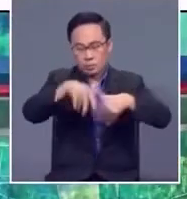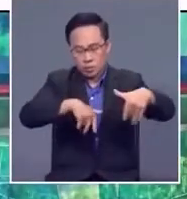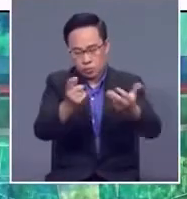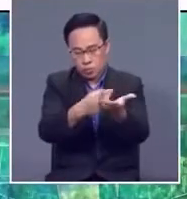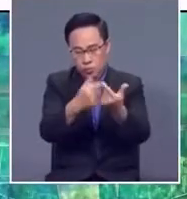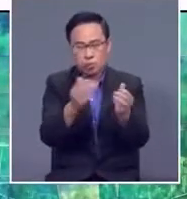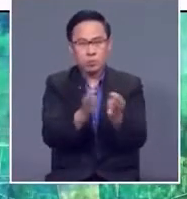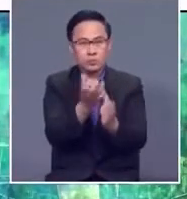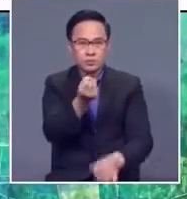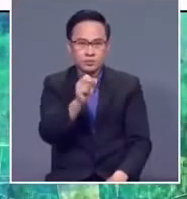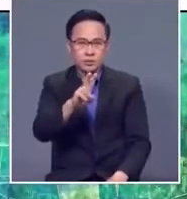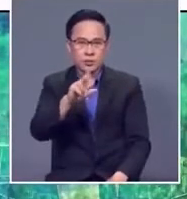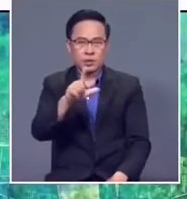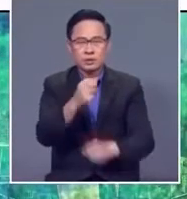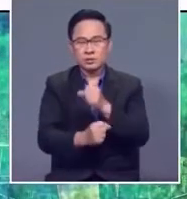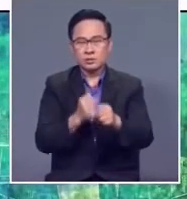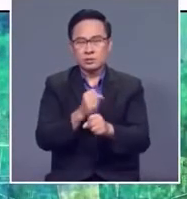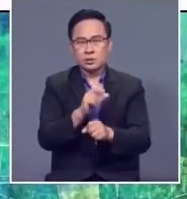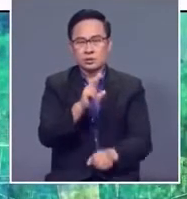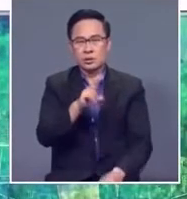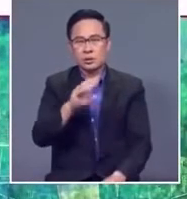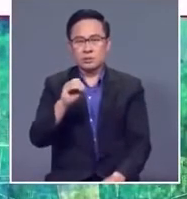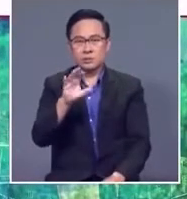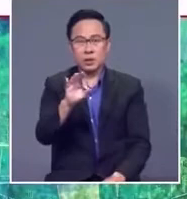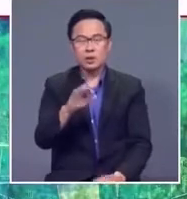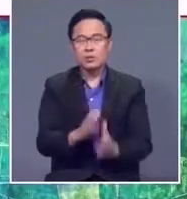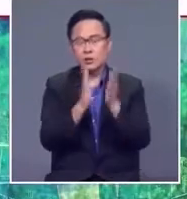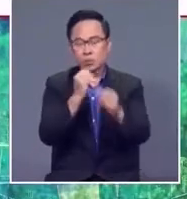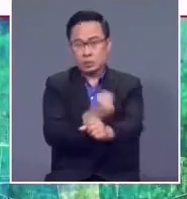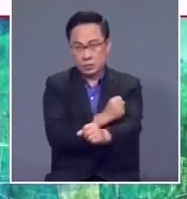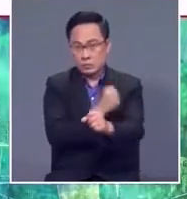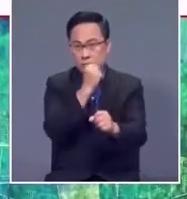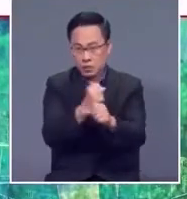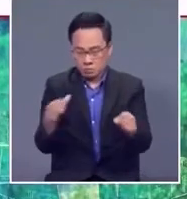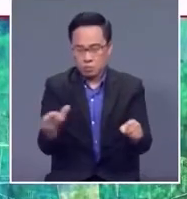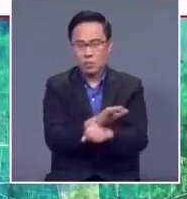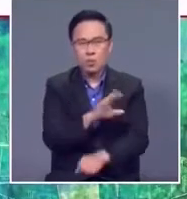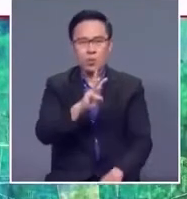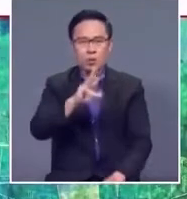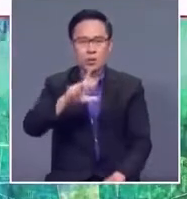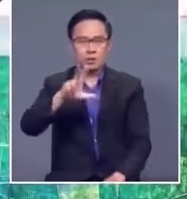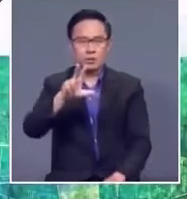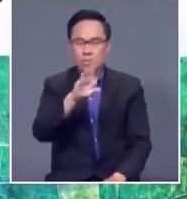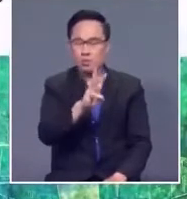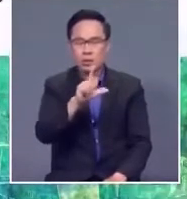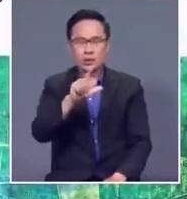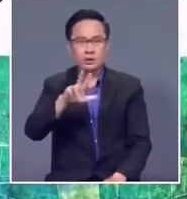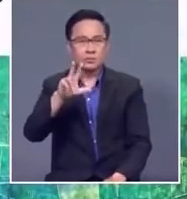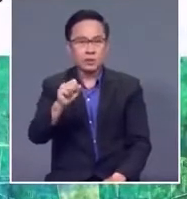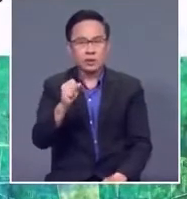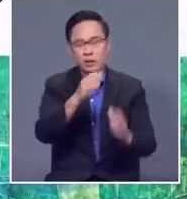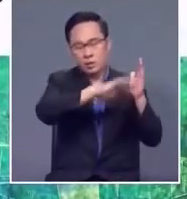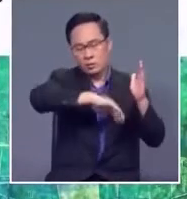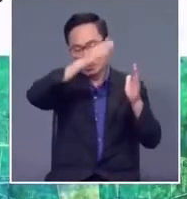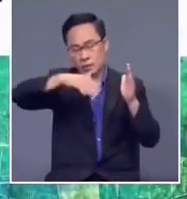ในปี2559โดยมีแรงงานจำนวน6ล้าน3แสนคนอยู่ในภาคการเกษตรพื้นที่ส่วนใหญ่ของภาคเหนือเป็นภูเขาสูง